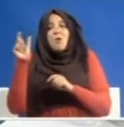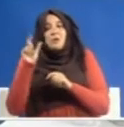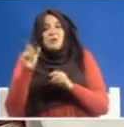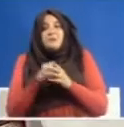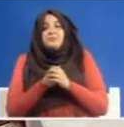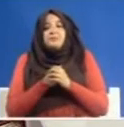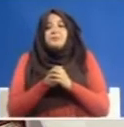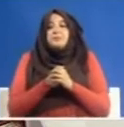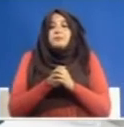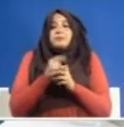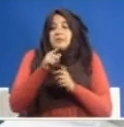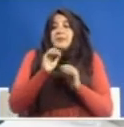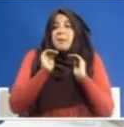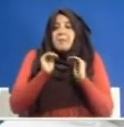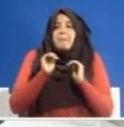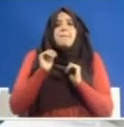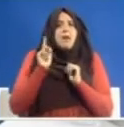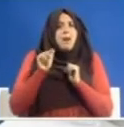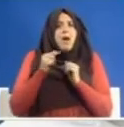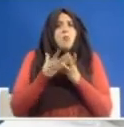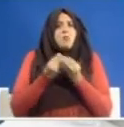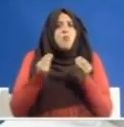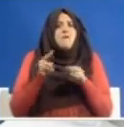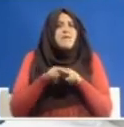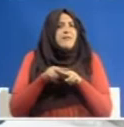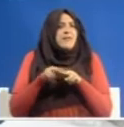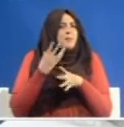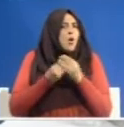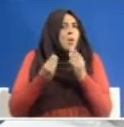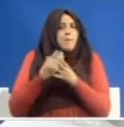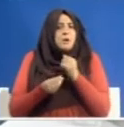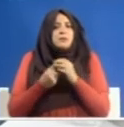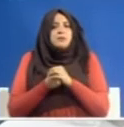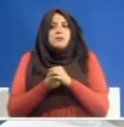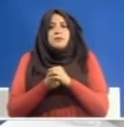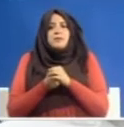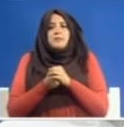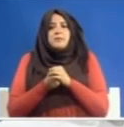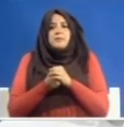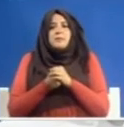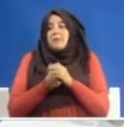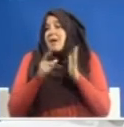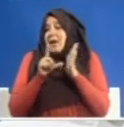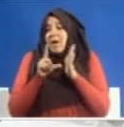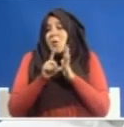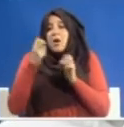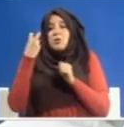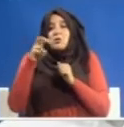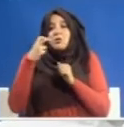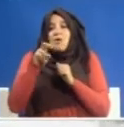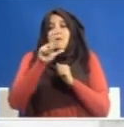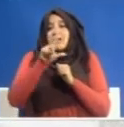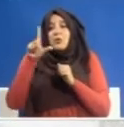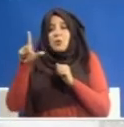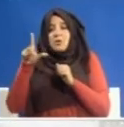الفراغ، وأعلم علم اليقين هناك فراغات شريعية في هذا الباب، هنا نعود مباشرة إلى المادة